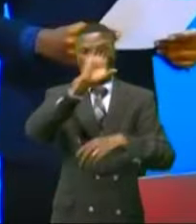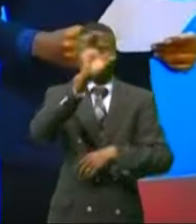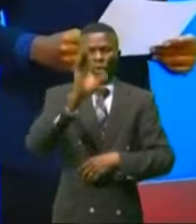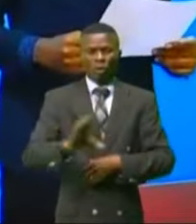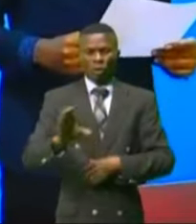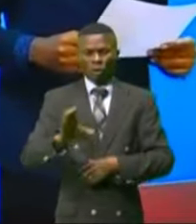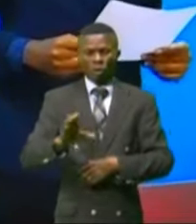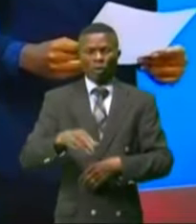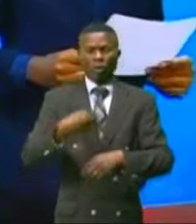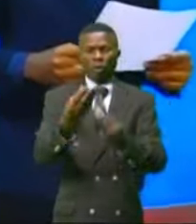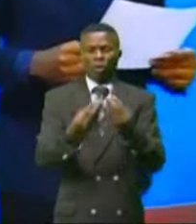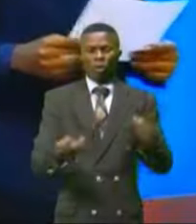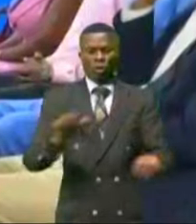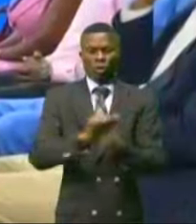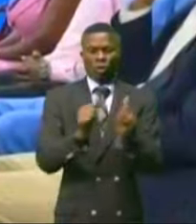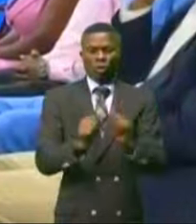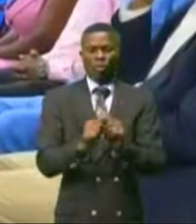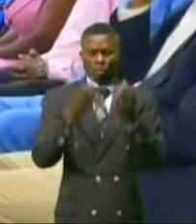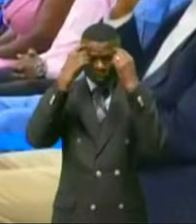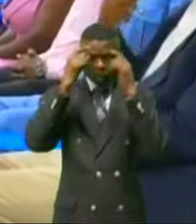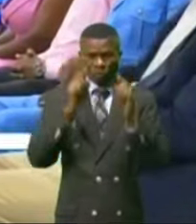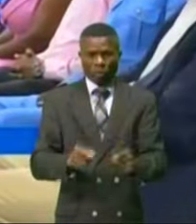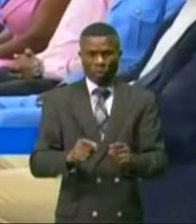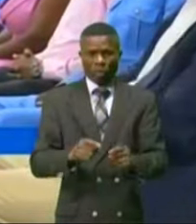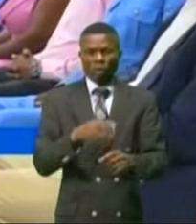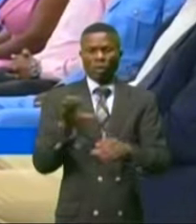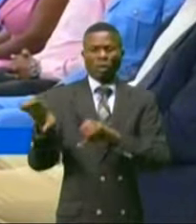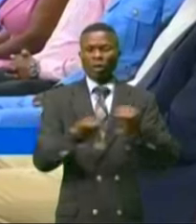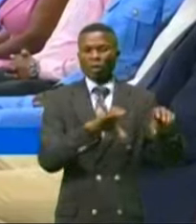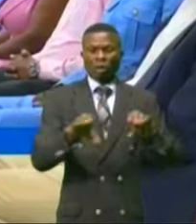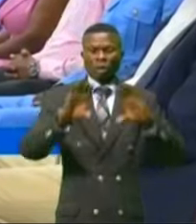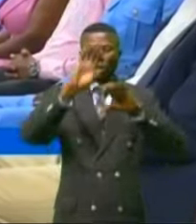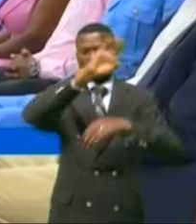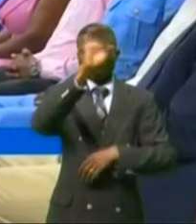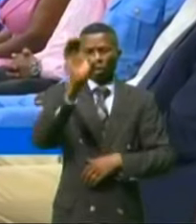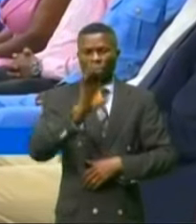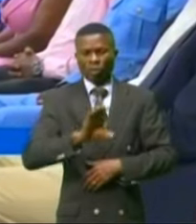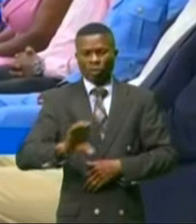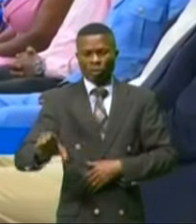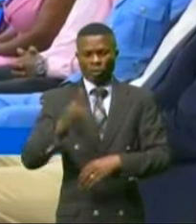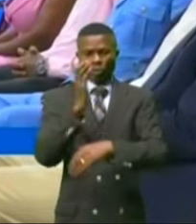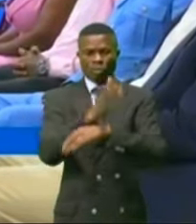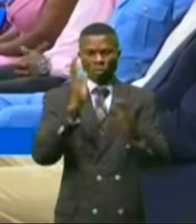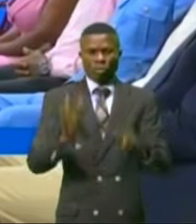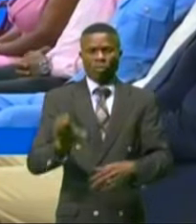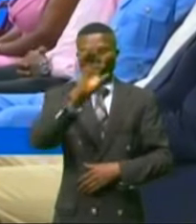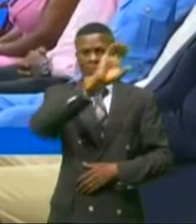et de régler par ses délibérations les affaires de la commune. Les